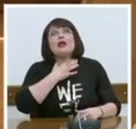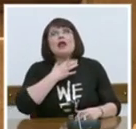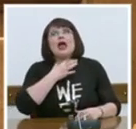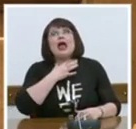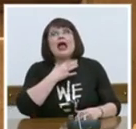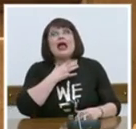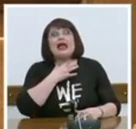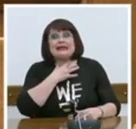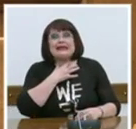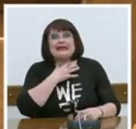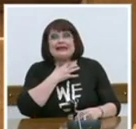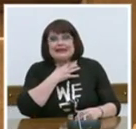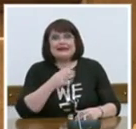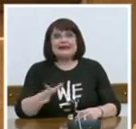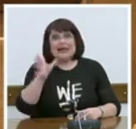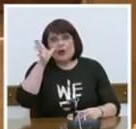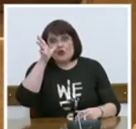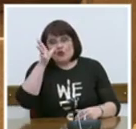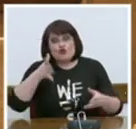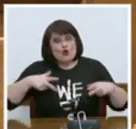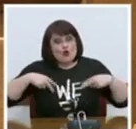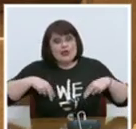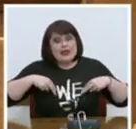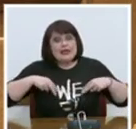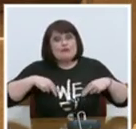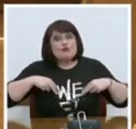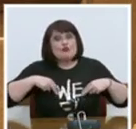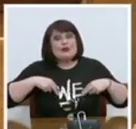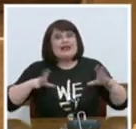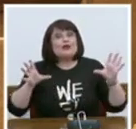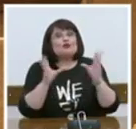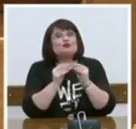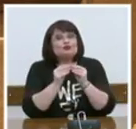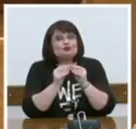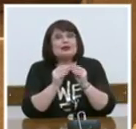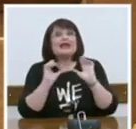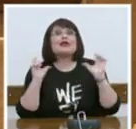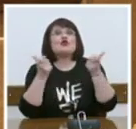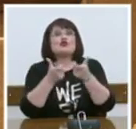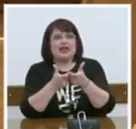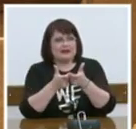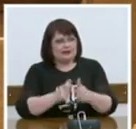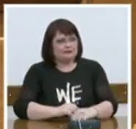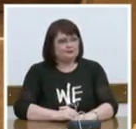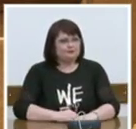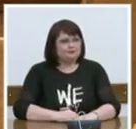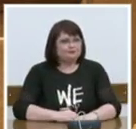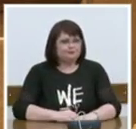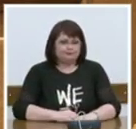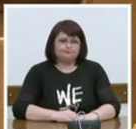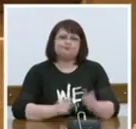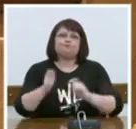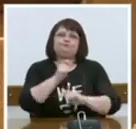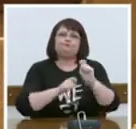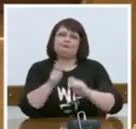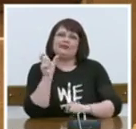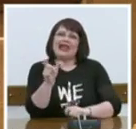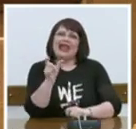Υπουργείο με αντικείμενο ειδικά την οικογένεια. Στην ονομασία του βέβαια σβήστηκε η λέξη